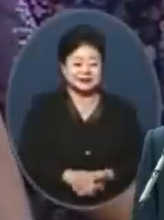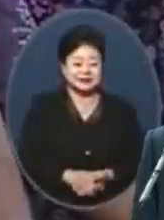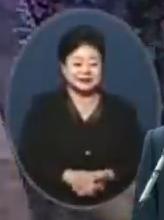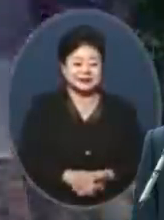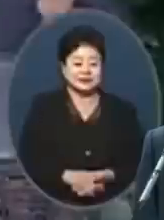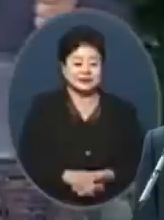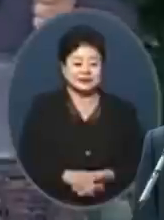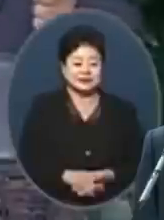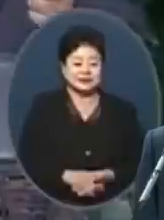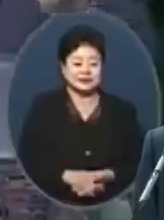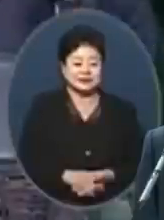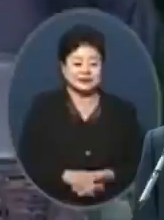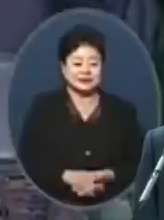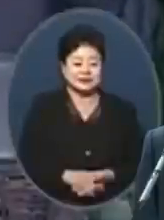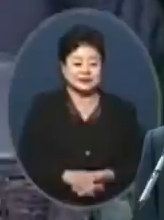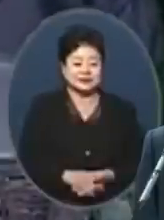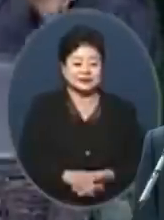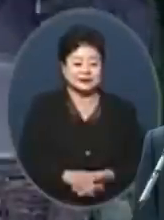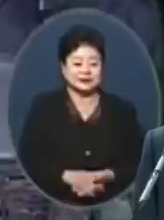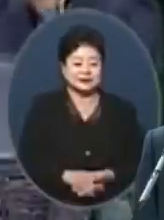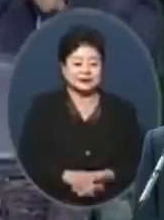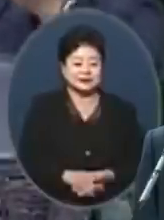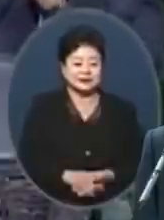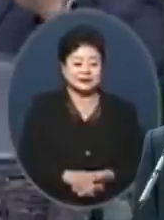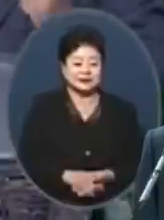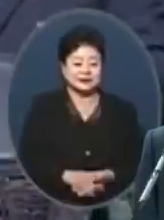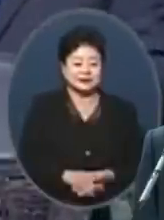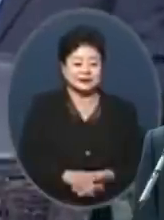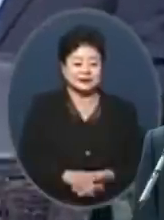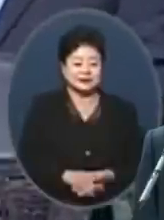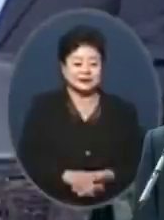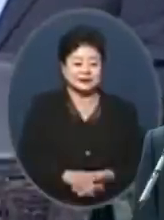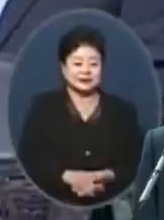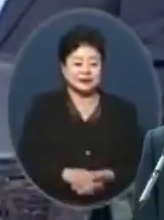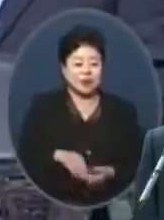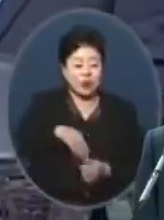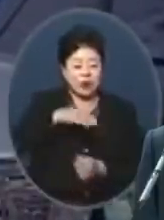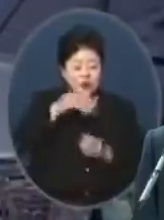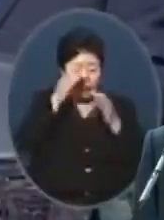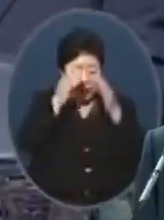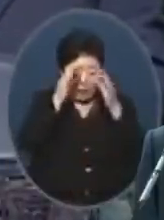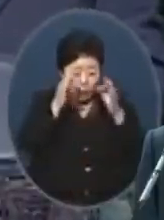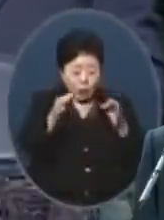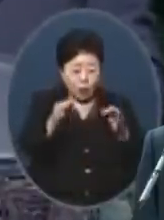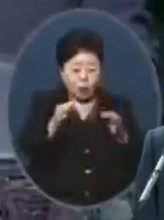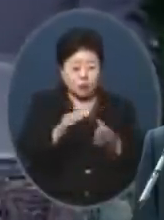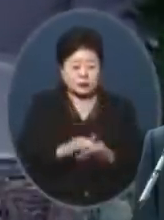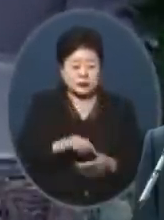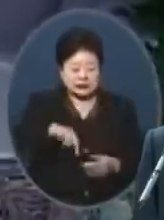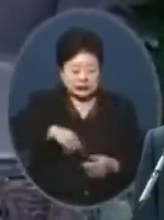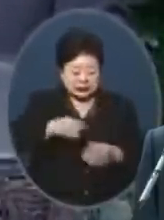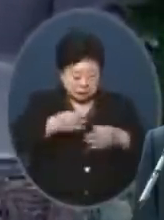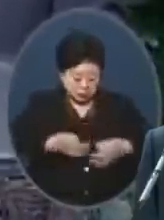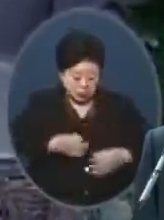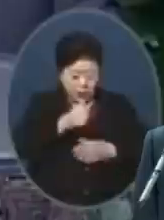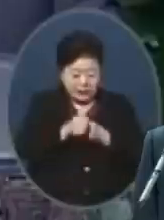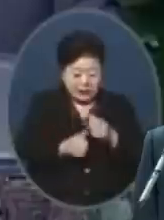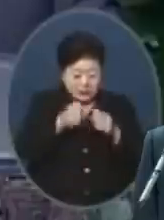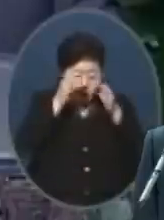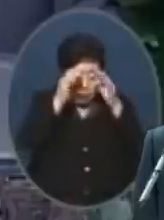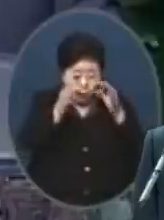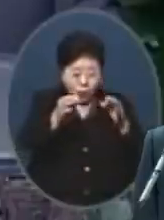you have to have keep the faith and not lose that small measure. 환경을 바라보고 자기를 바라보고 하나님을